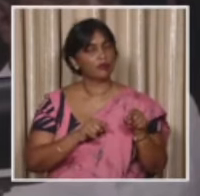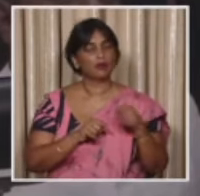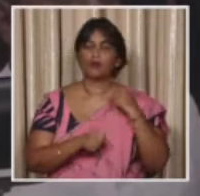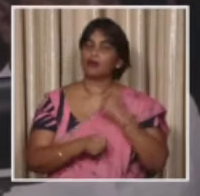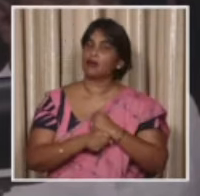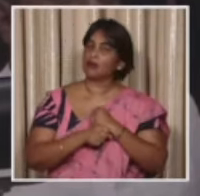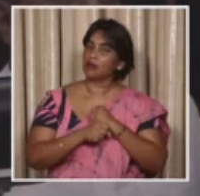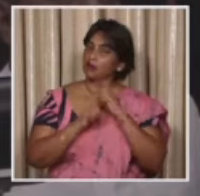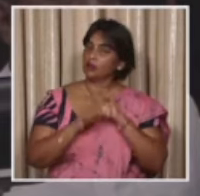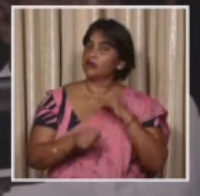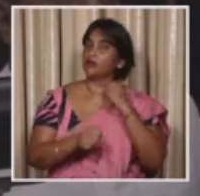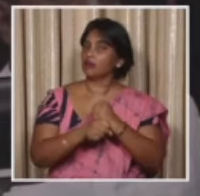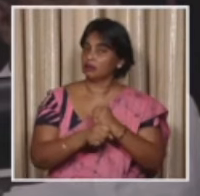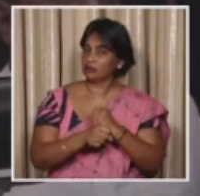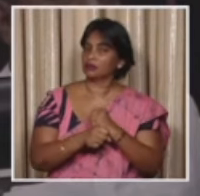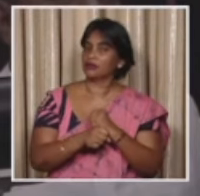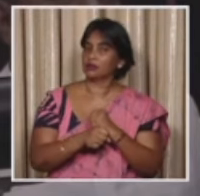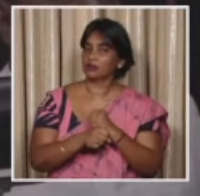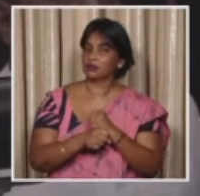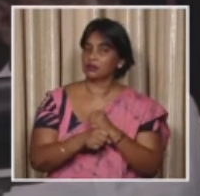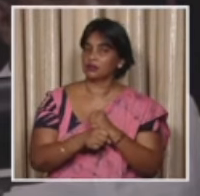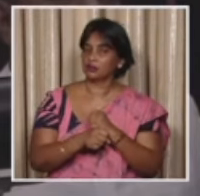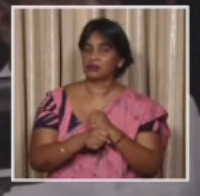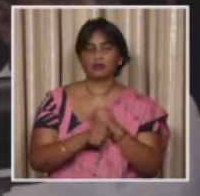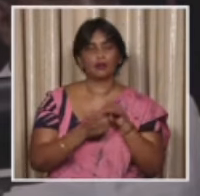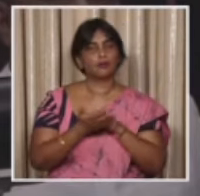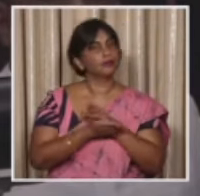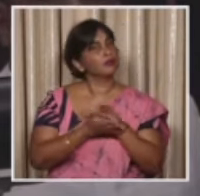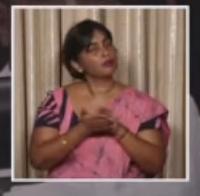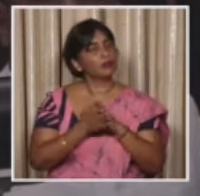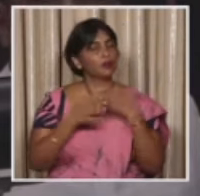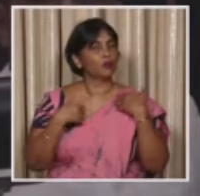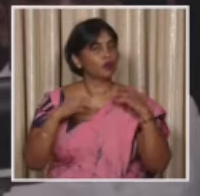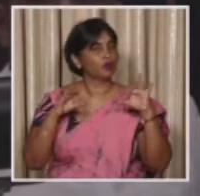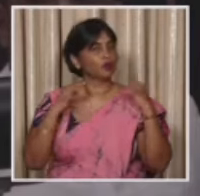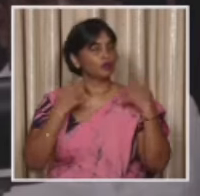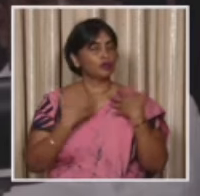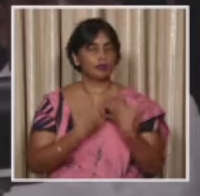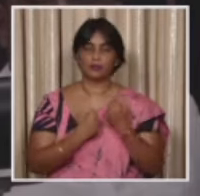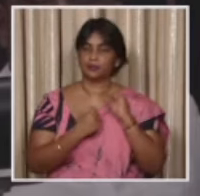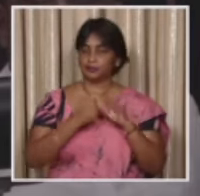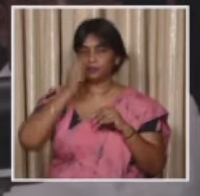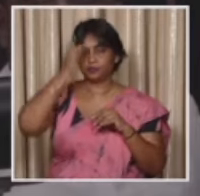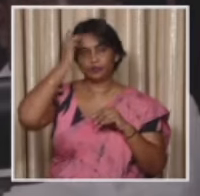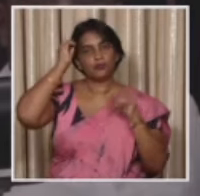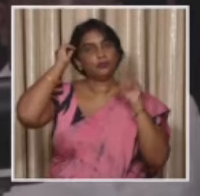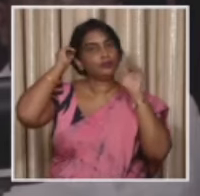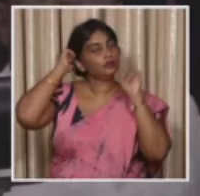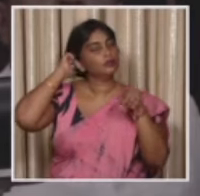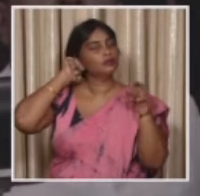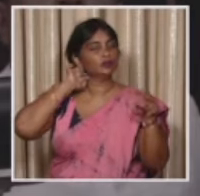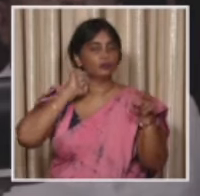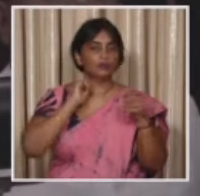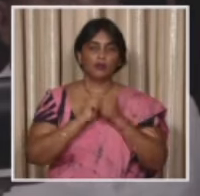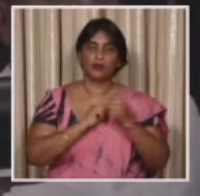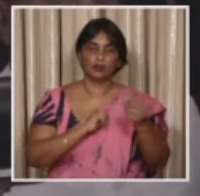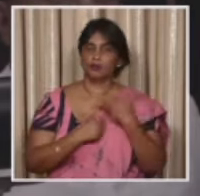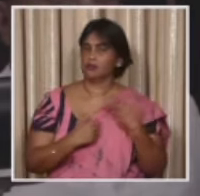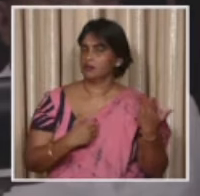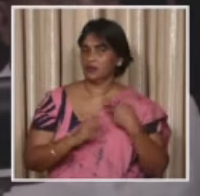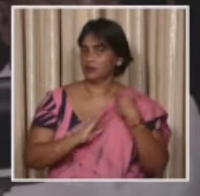ආණ්ඩුව හැටියට ආණ්ඩුවත් පැහැදිලිවම ඒ දුර්වලතාවය බාරගත යුතුයි. ඒ ආකාරයේ දෙයක් සිද්ධ වෙන්න බෑ